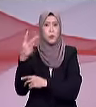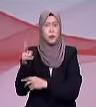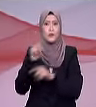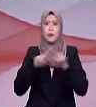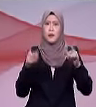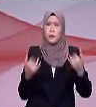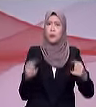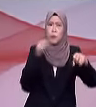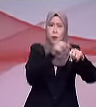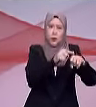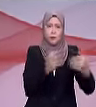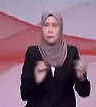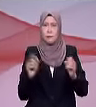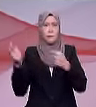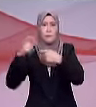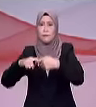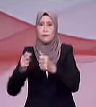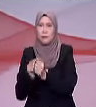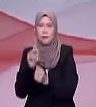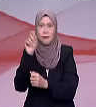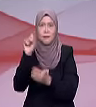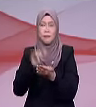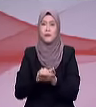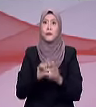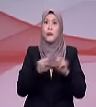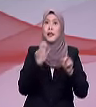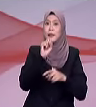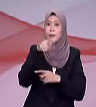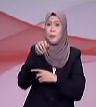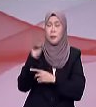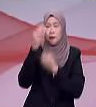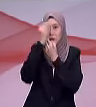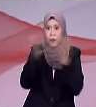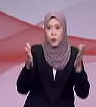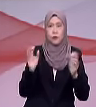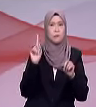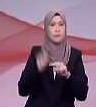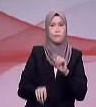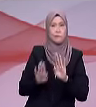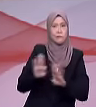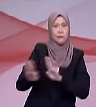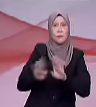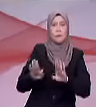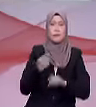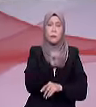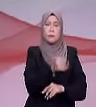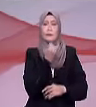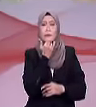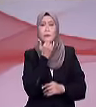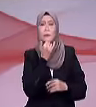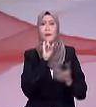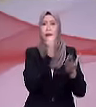pertumbuhan hari ini ke ada kaitan dengan cash tersebut sblm menegaskan tidak akan berkompromi dengan kegiatan salah laku